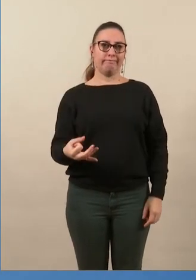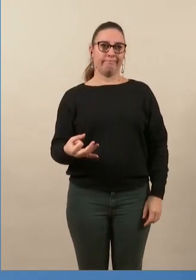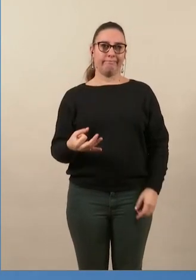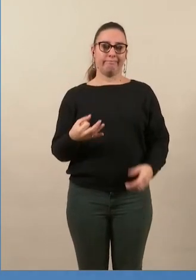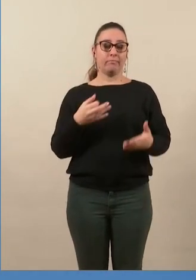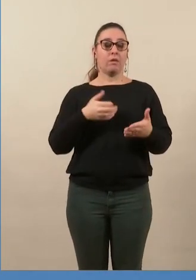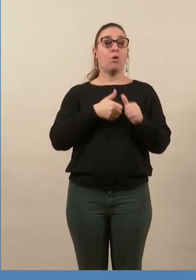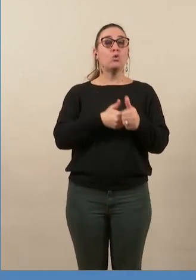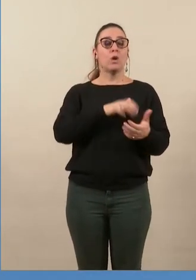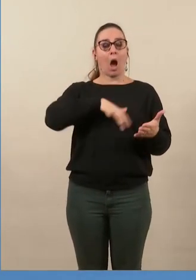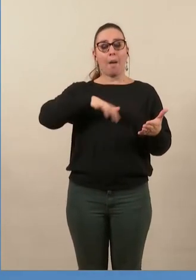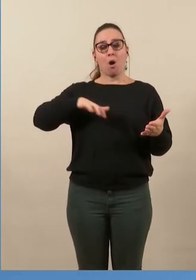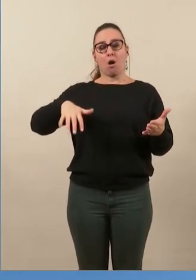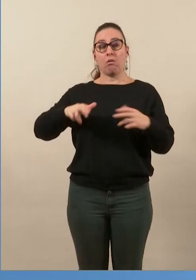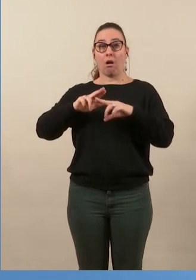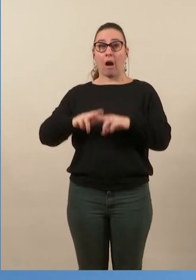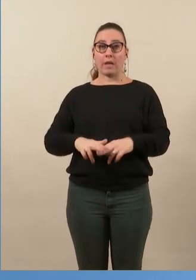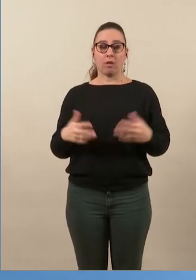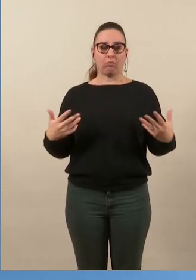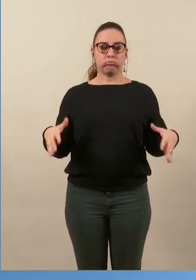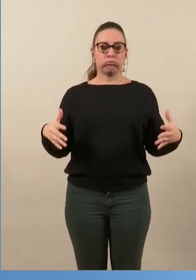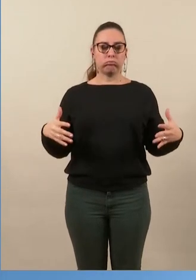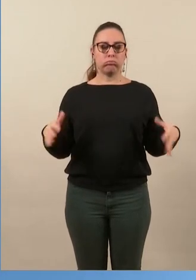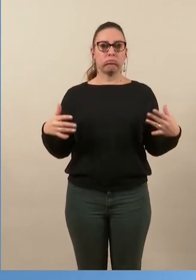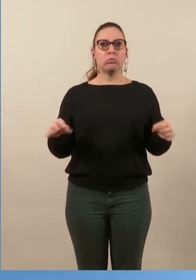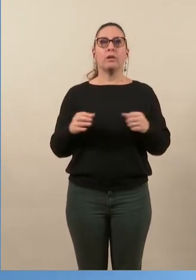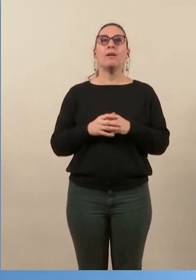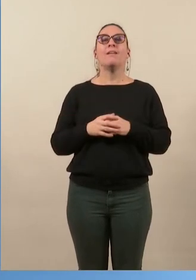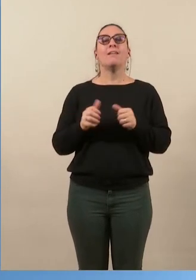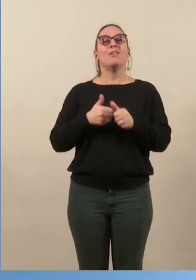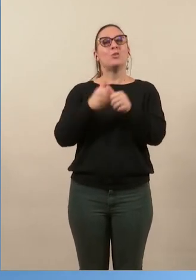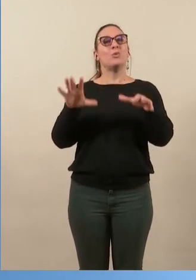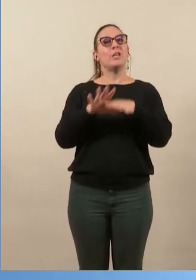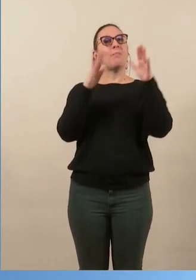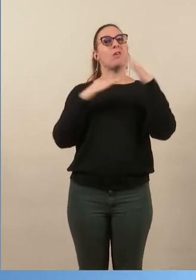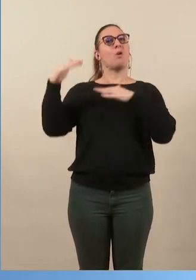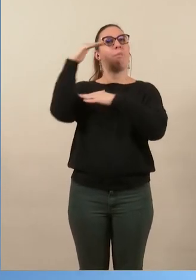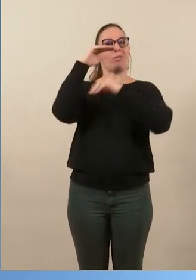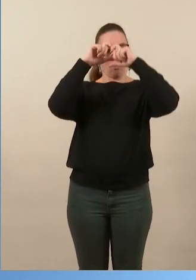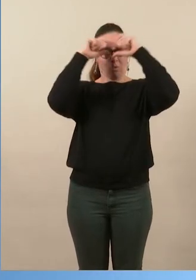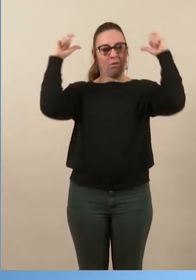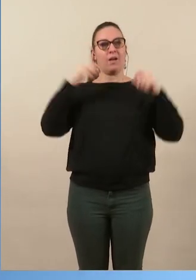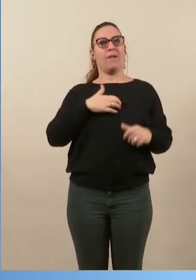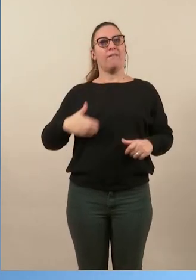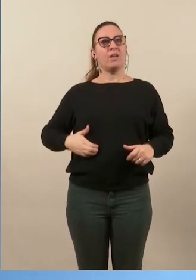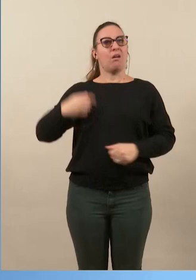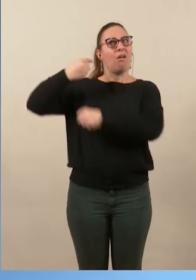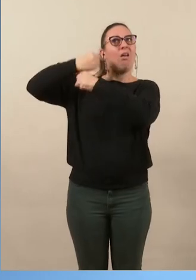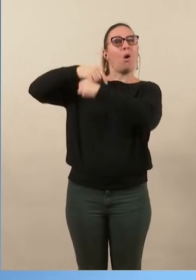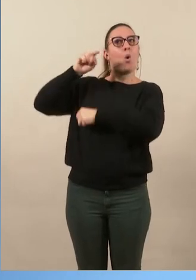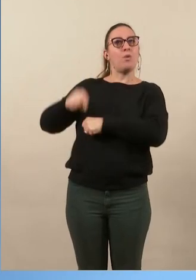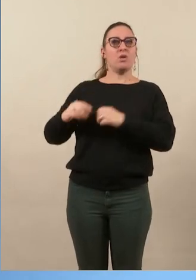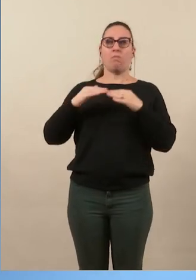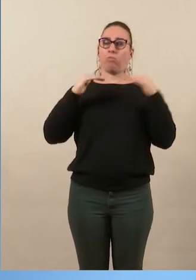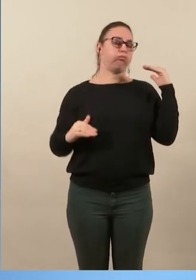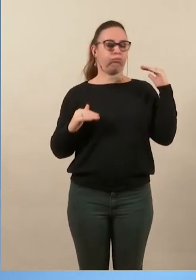que tout le reste or en tant qu'employeur vous avez vous êtes dans l'obligation de faire ça et je trouve que le déséquilibre est